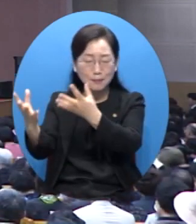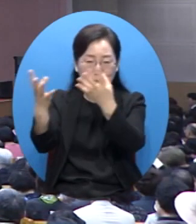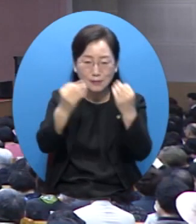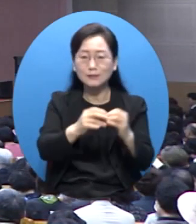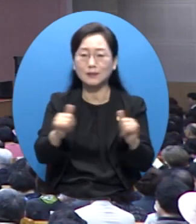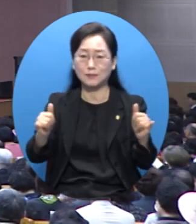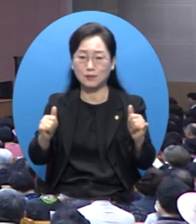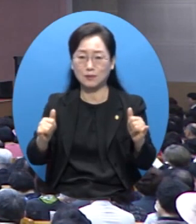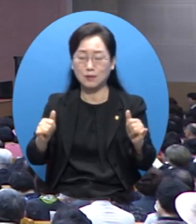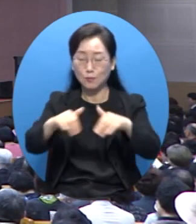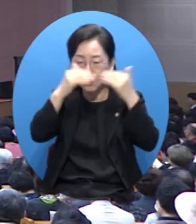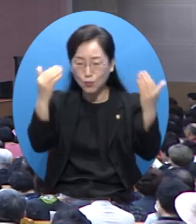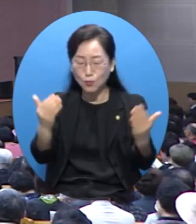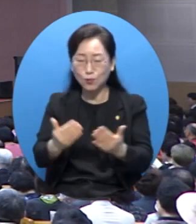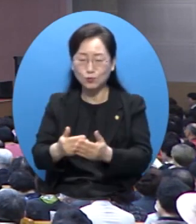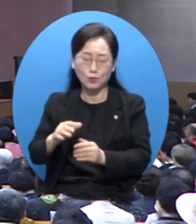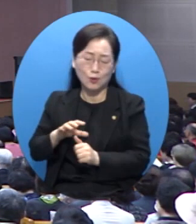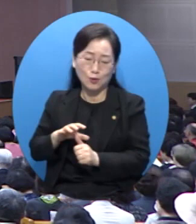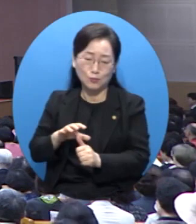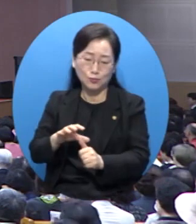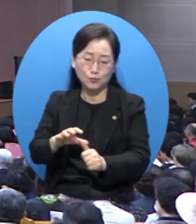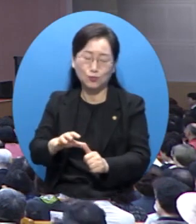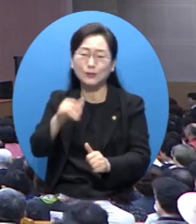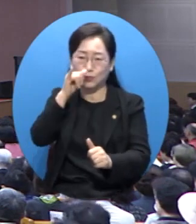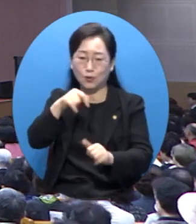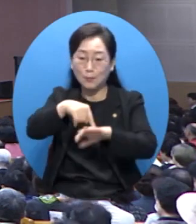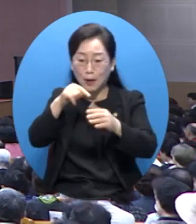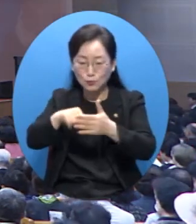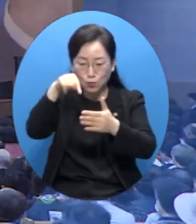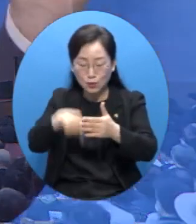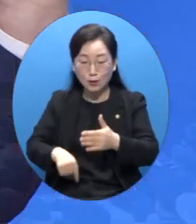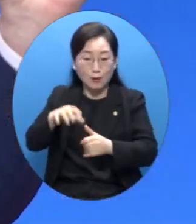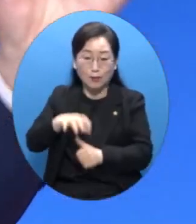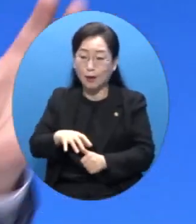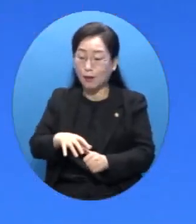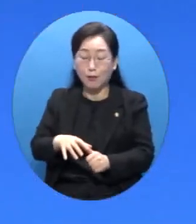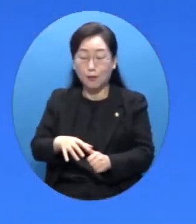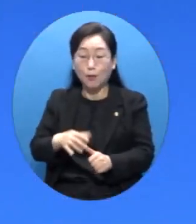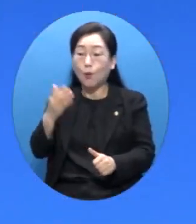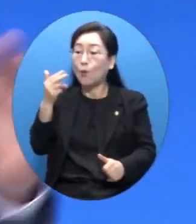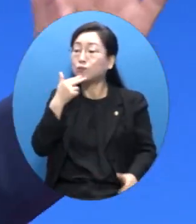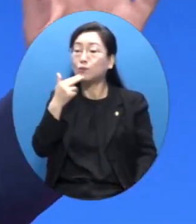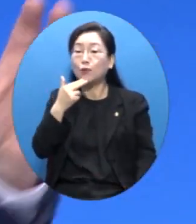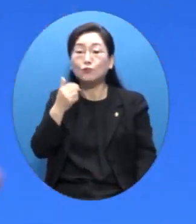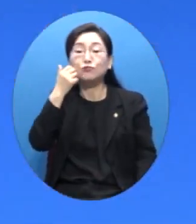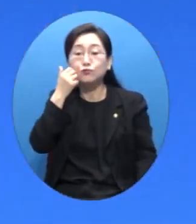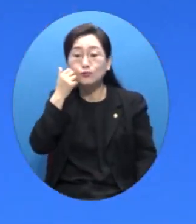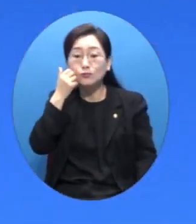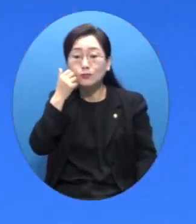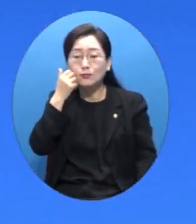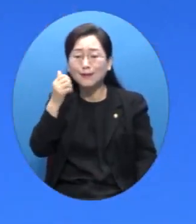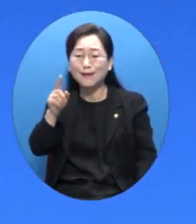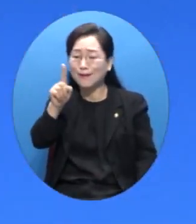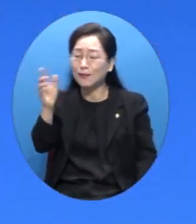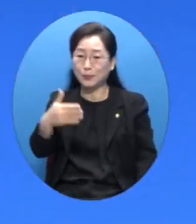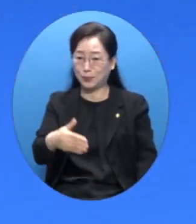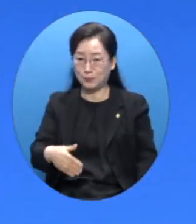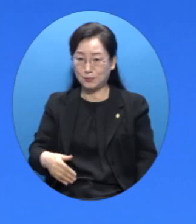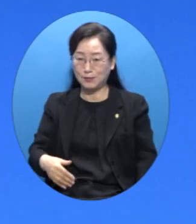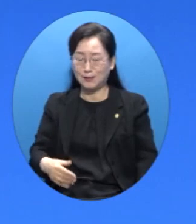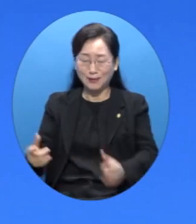무언가에 눌려 살고 있습니다. 솔직히 내 마음에 나를 누르고 있는 것이 아무것도 없다고 할 사람은 한 사람도 없을 것입니다. 무언가